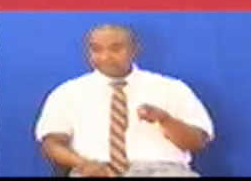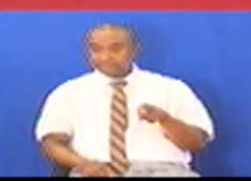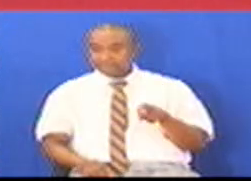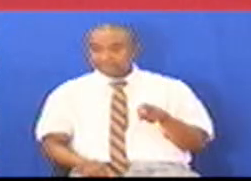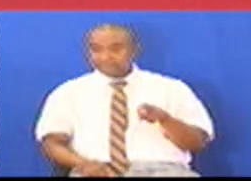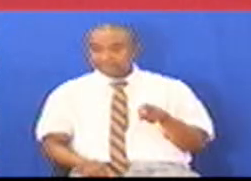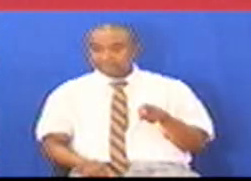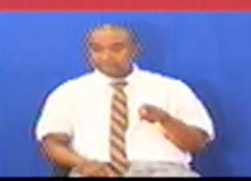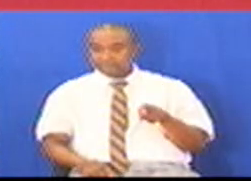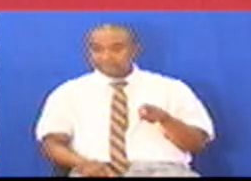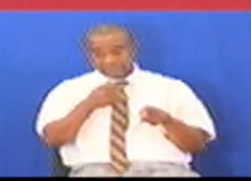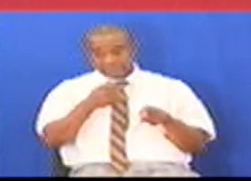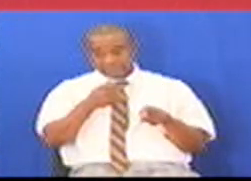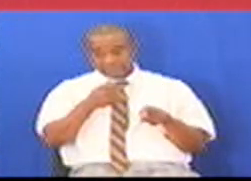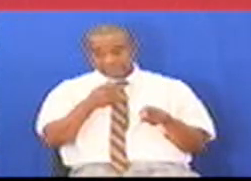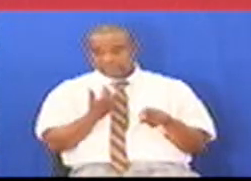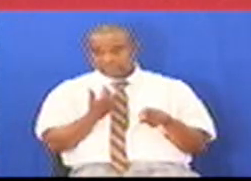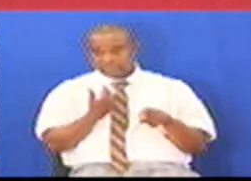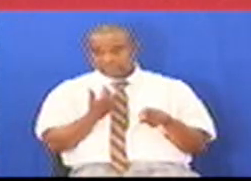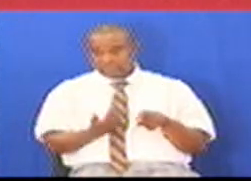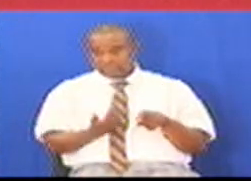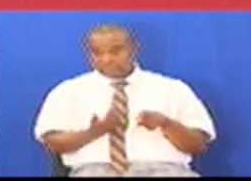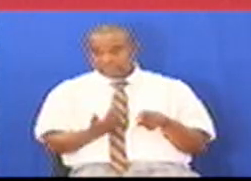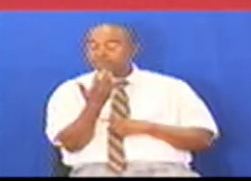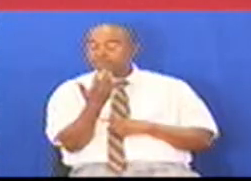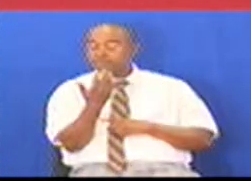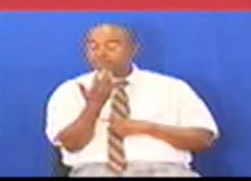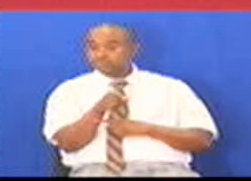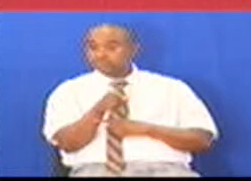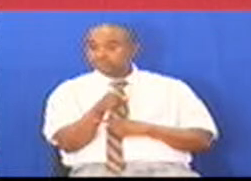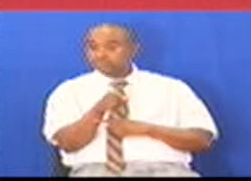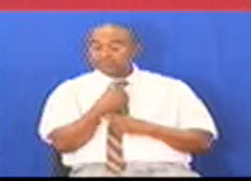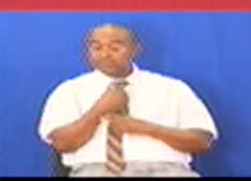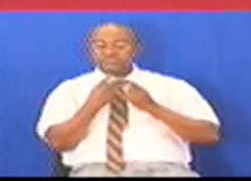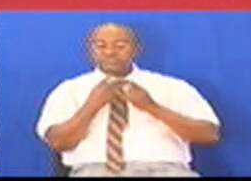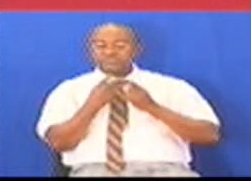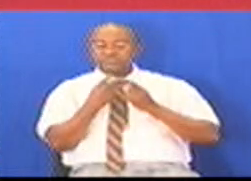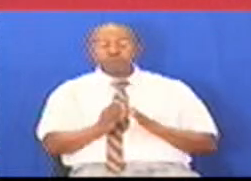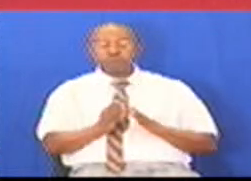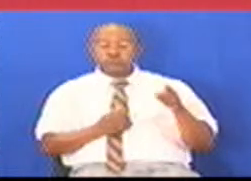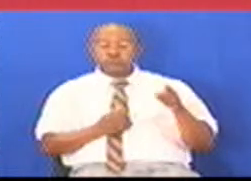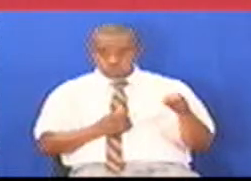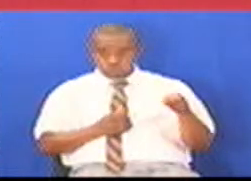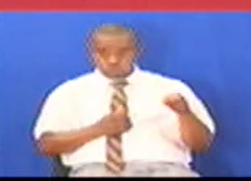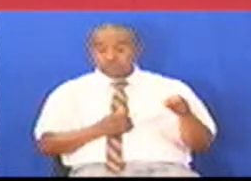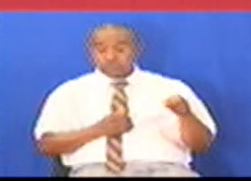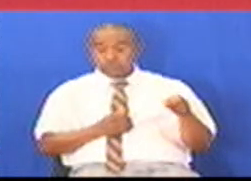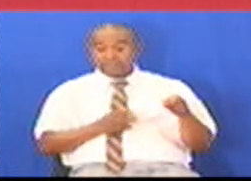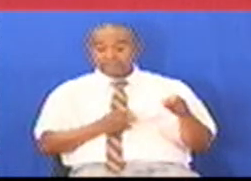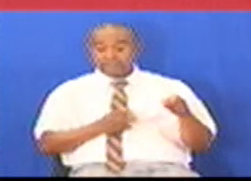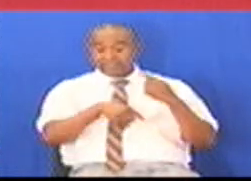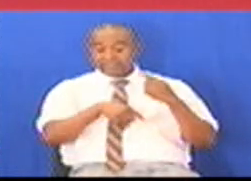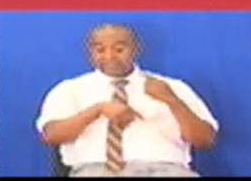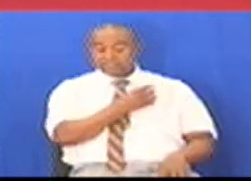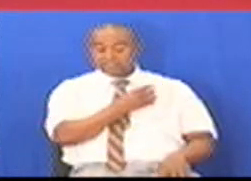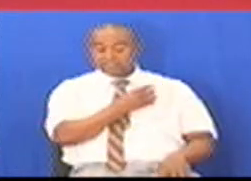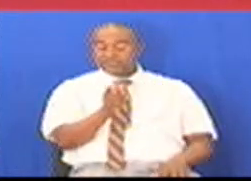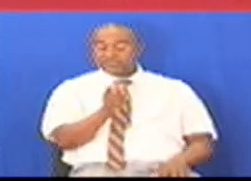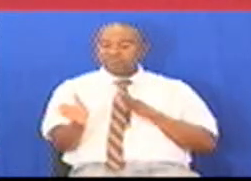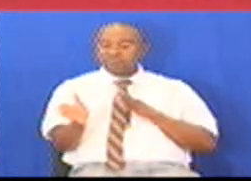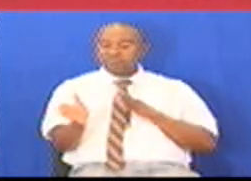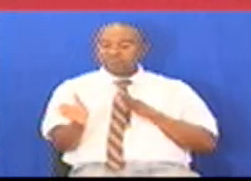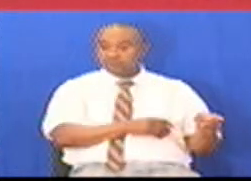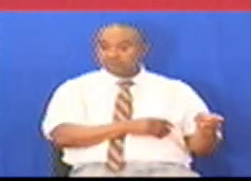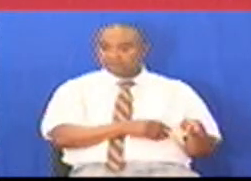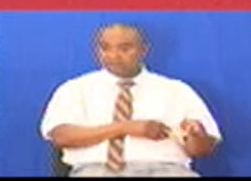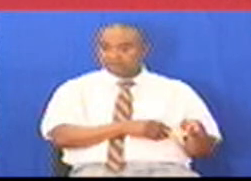Tanzania, na ninapohitimisha kipindi cha miaka mitano cha kuwa msemaji mkuu wa kambi rasmi ya upinzani bungeni katika Wizara ya Fedha na Mipango,